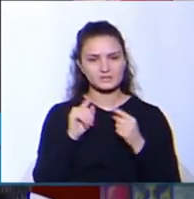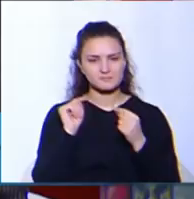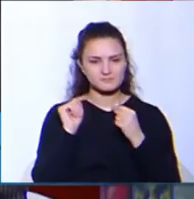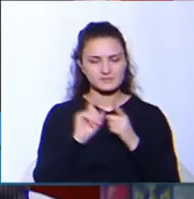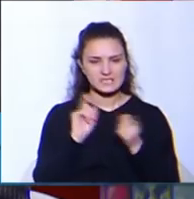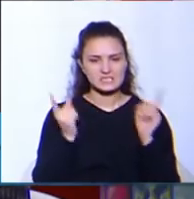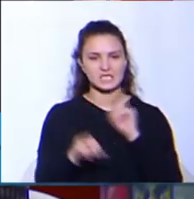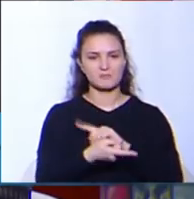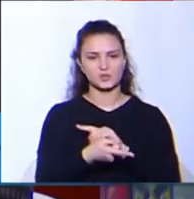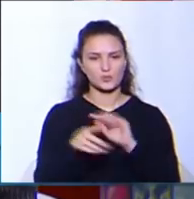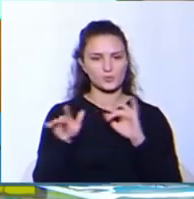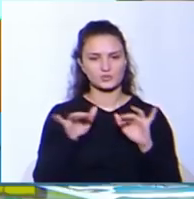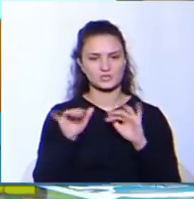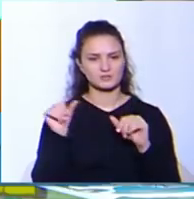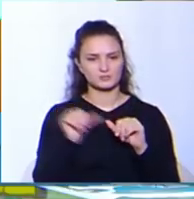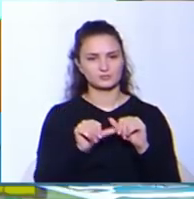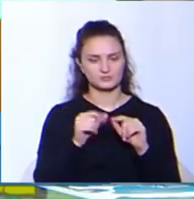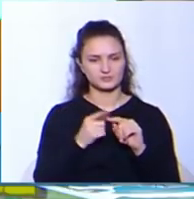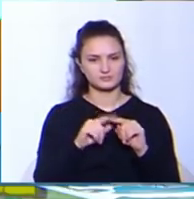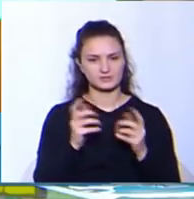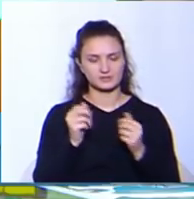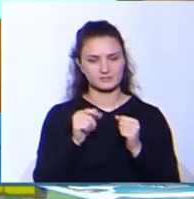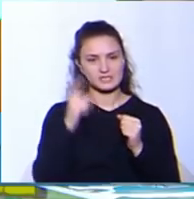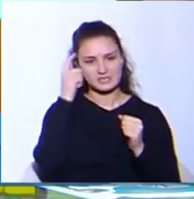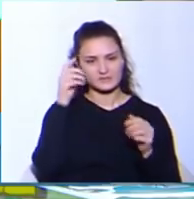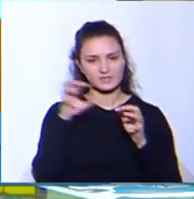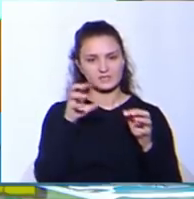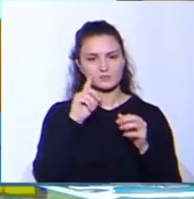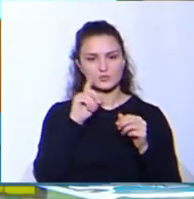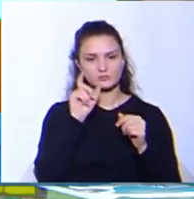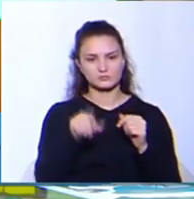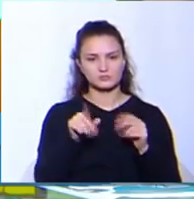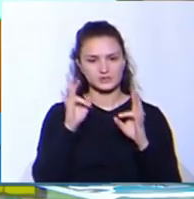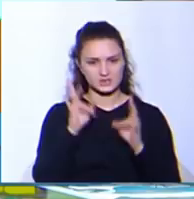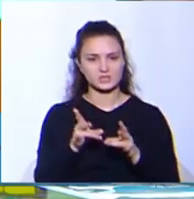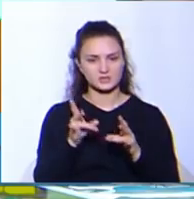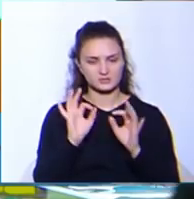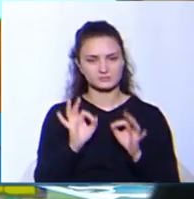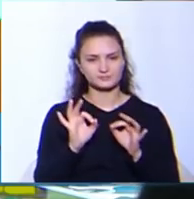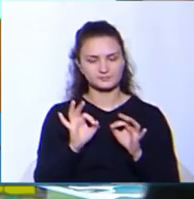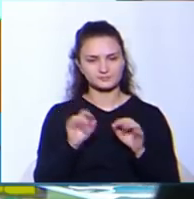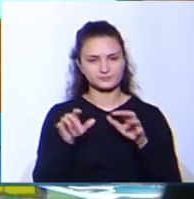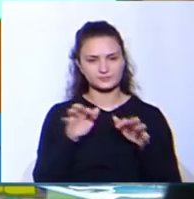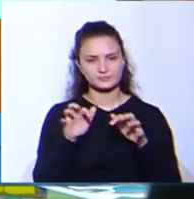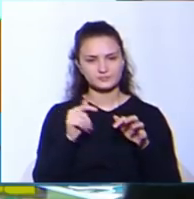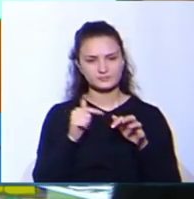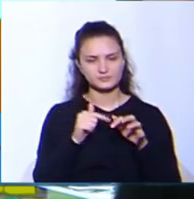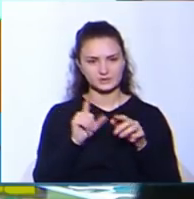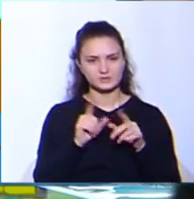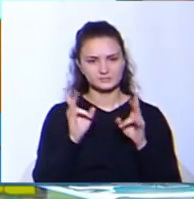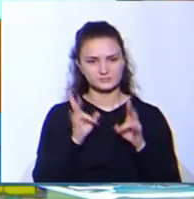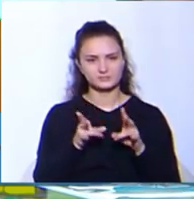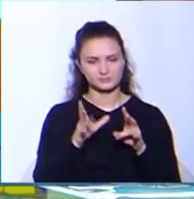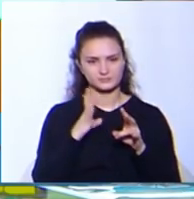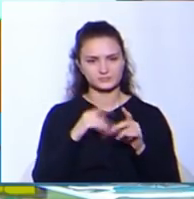ტვინში. ეს ტვინი, რომელიც ამ ახალგაზრდის ტვინი, რომელიც დაზიანდა, რომელიც ერთხელ ასეთ კრიტიკულ